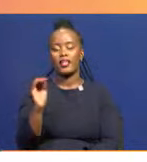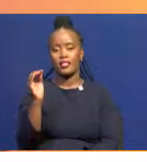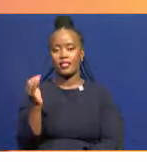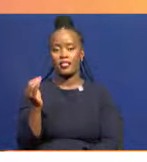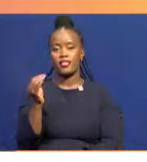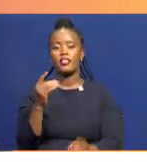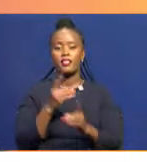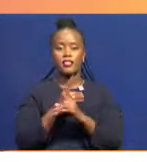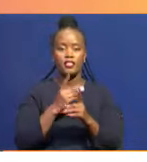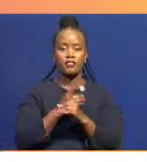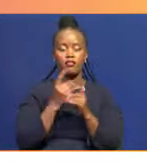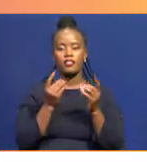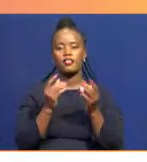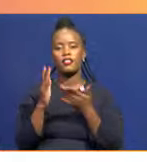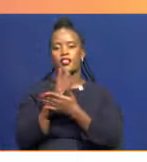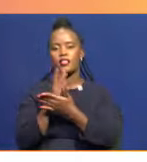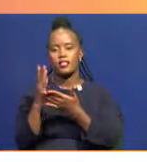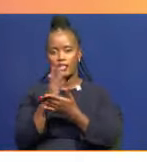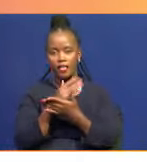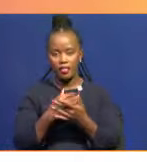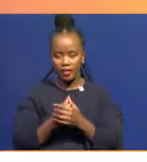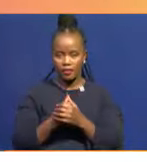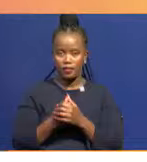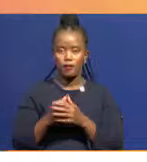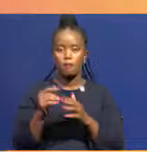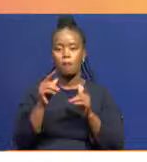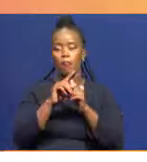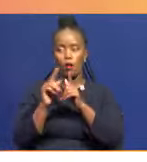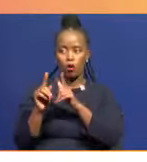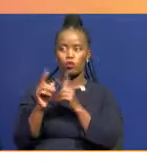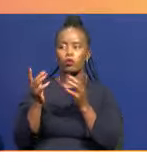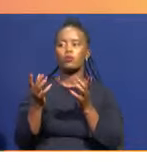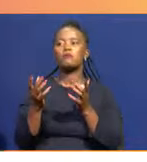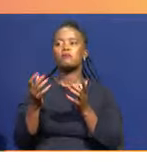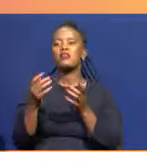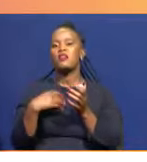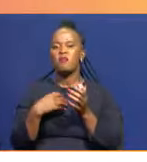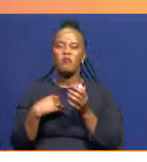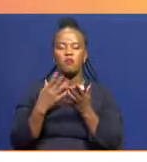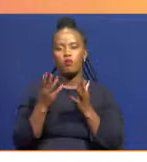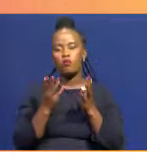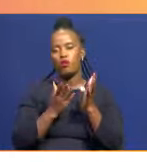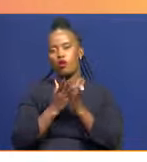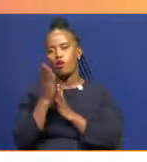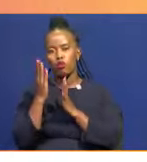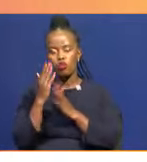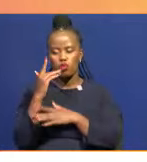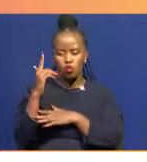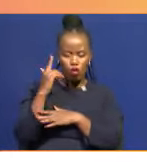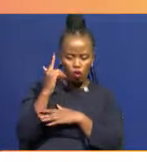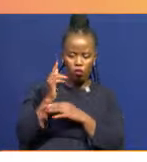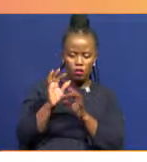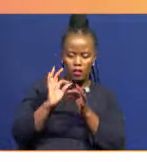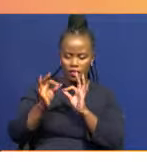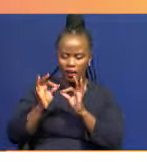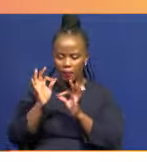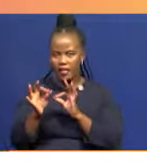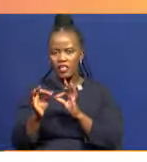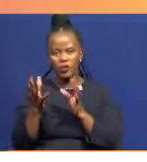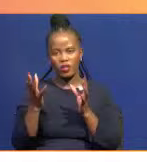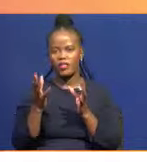ya bidhaa za serikali, mm-hmm. na vile nimeangalia katika kuchambua hiyo sheria